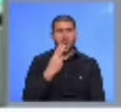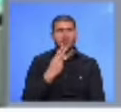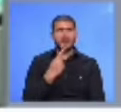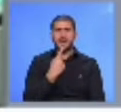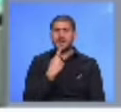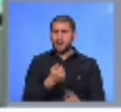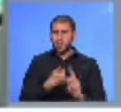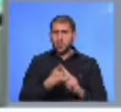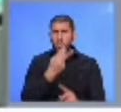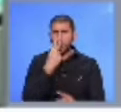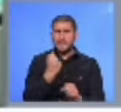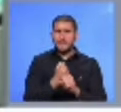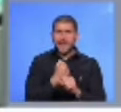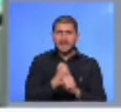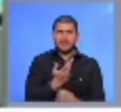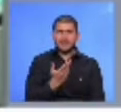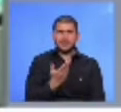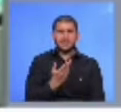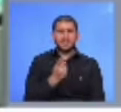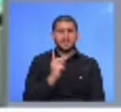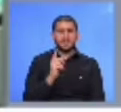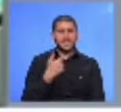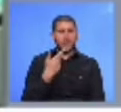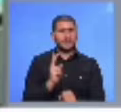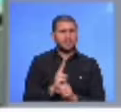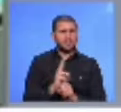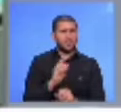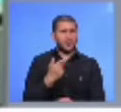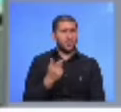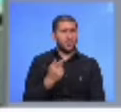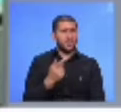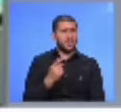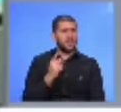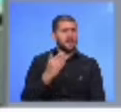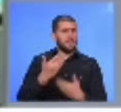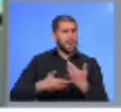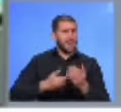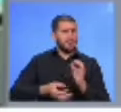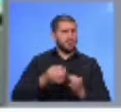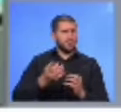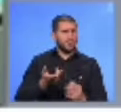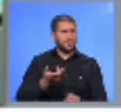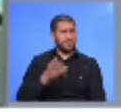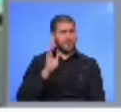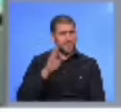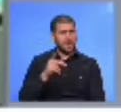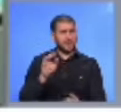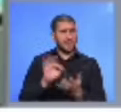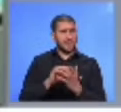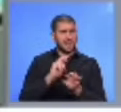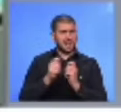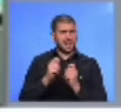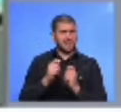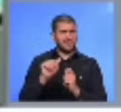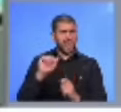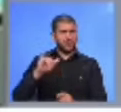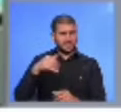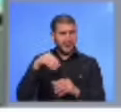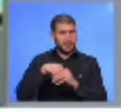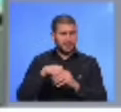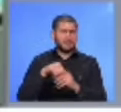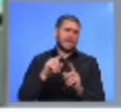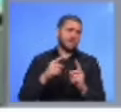רואים מעשים. טוב, בוא נהיה זהירים. צריכים להיות צעדים משפטיים. אתם... כן. וגם כן. כתבת אל-ג'זירה בתוכנו, שדרת בתוך